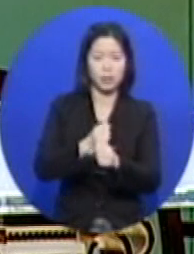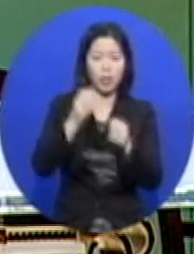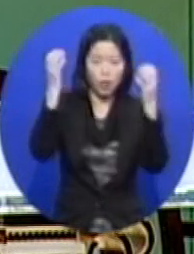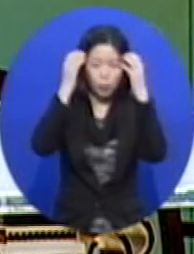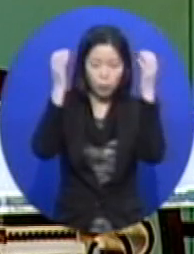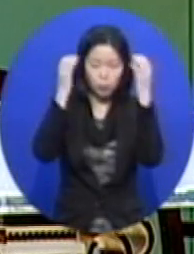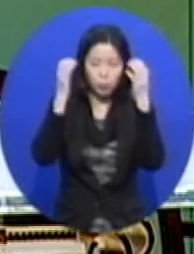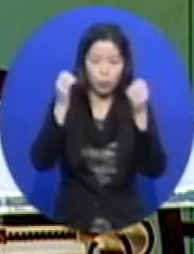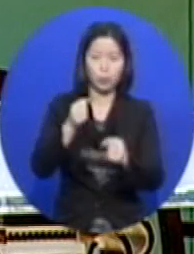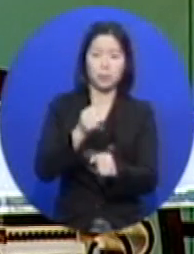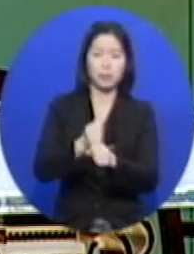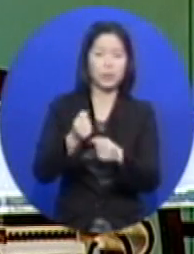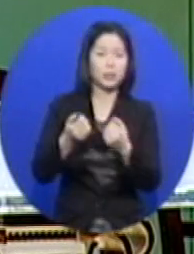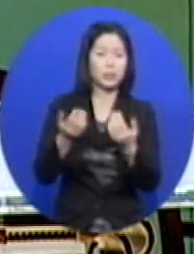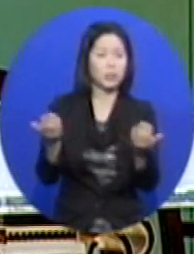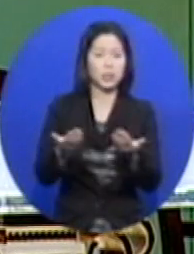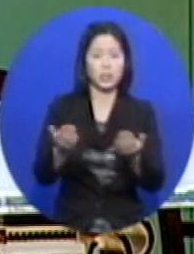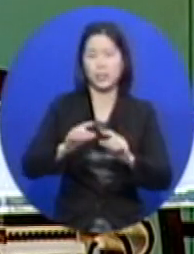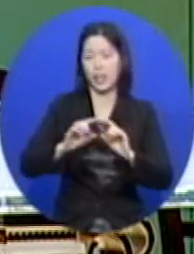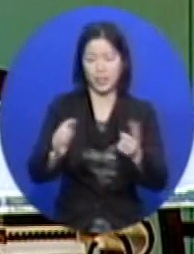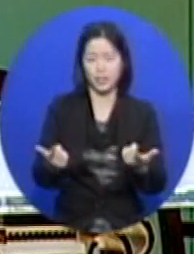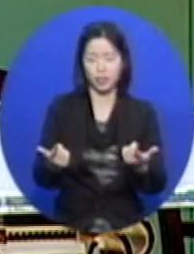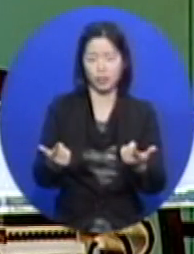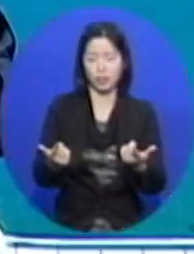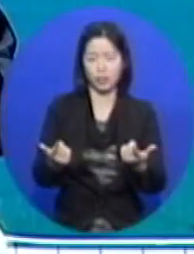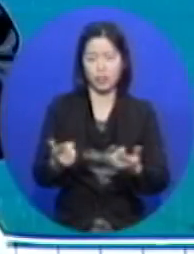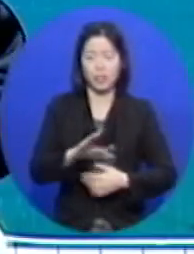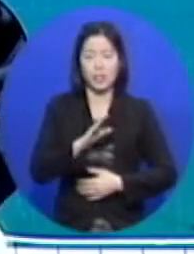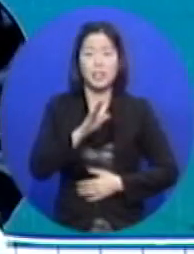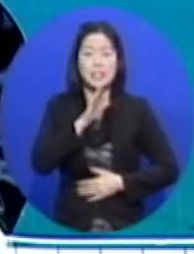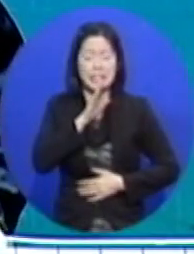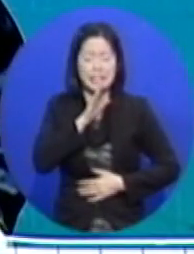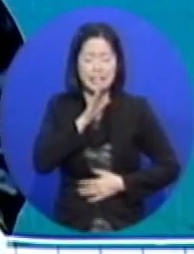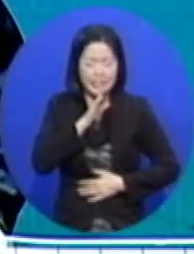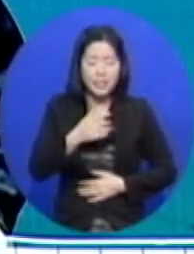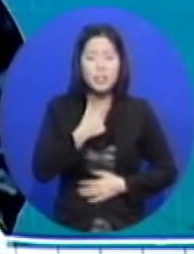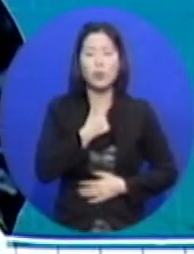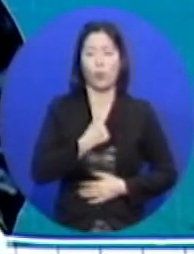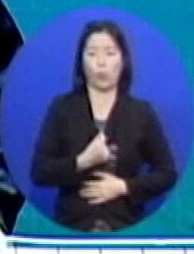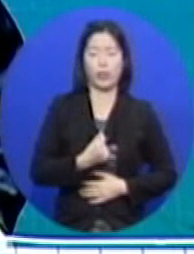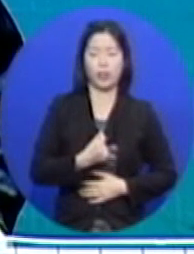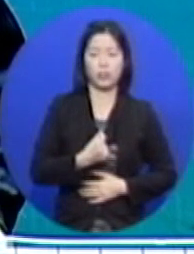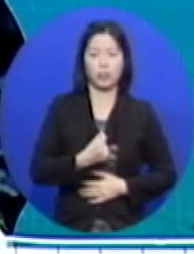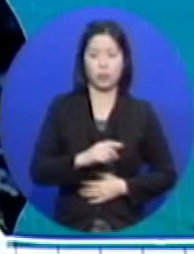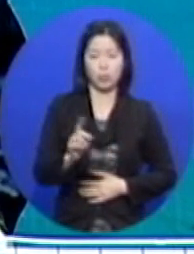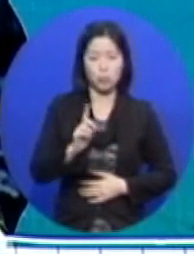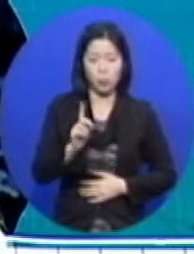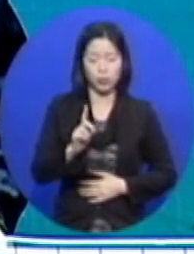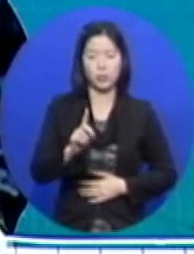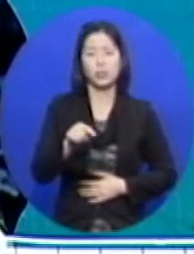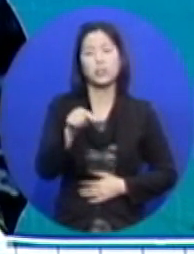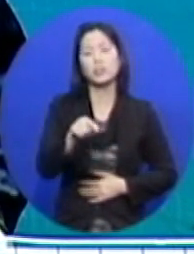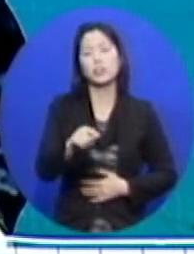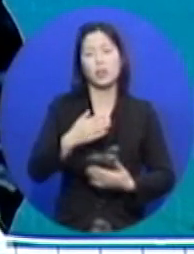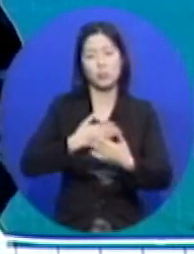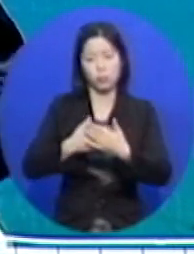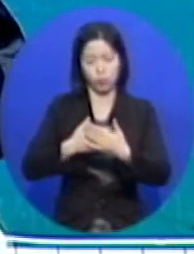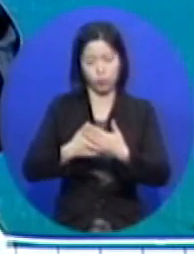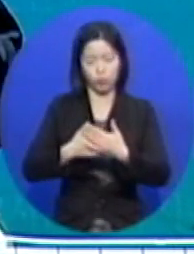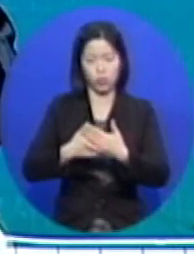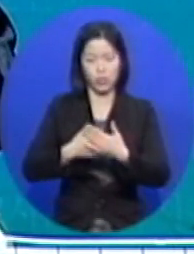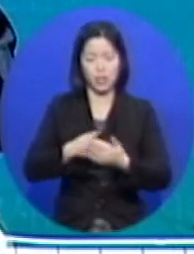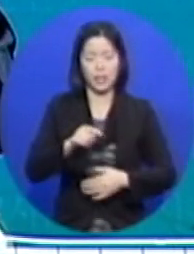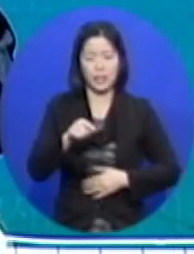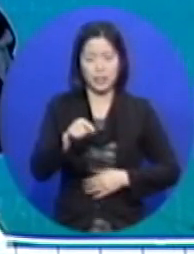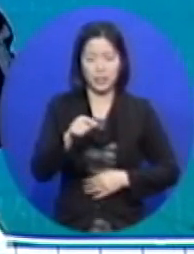문제가 아닙니다 마귀가 진짜 원하는 걸 알아야 되요 그게 무서운 거에요 마귀가